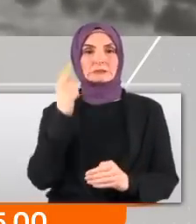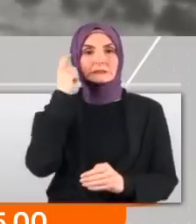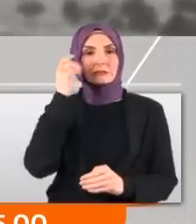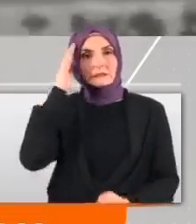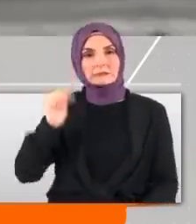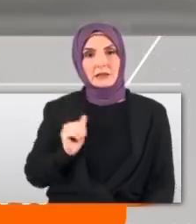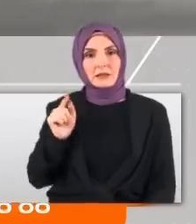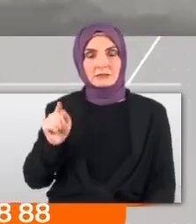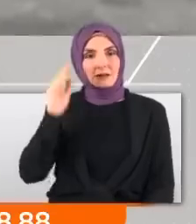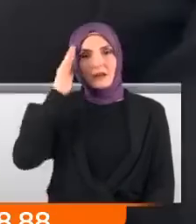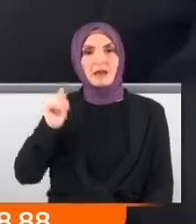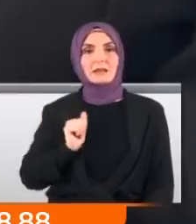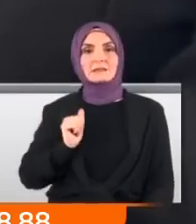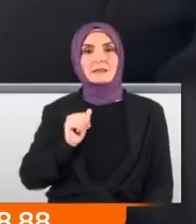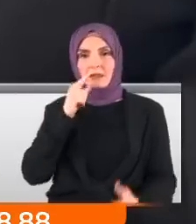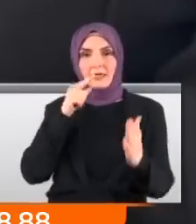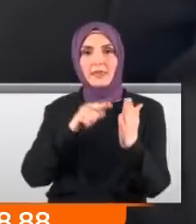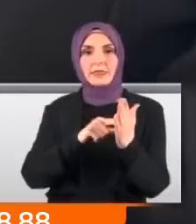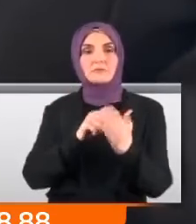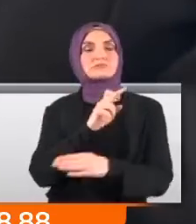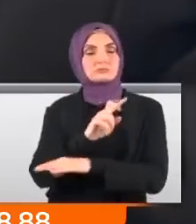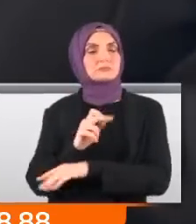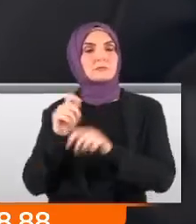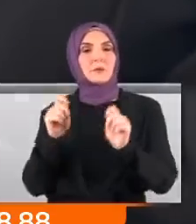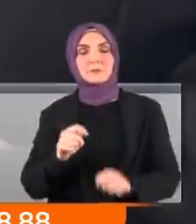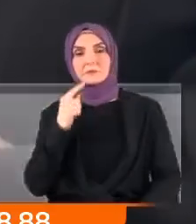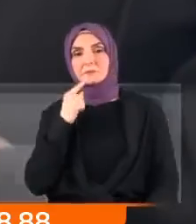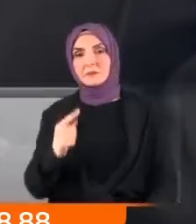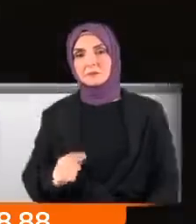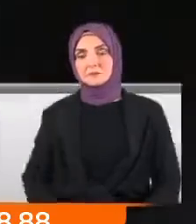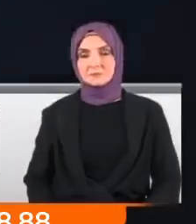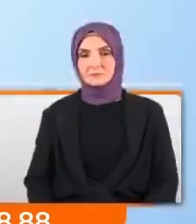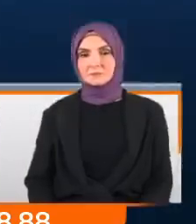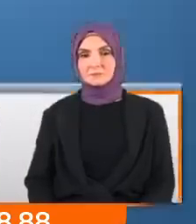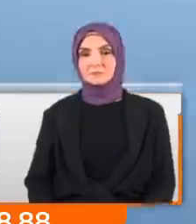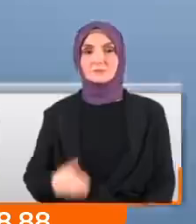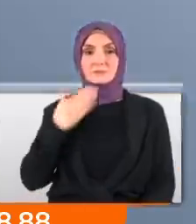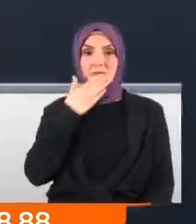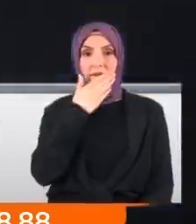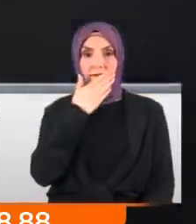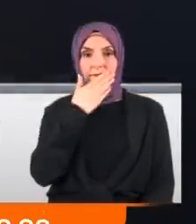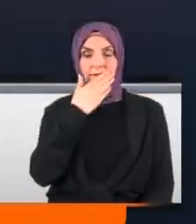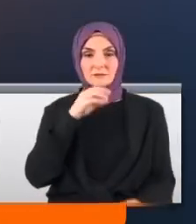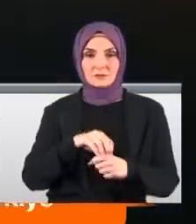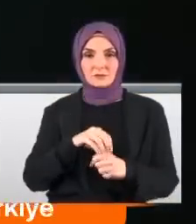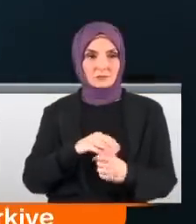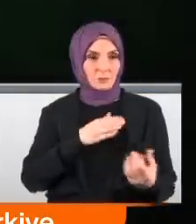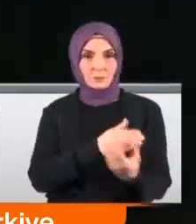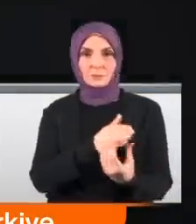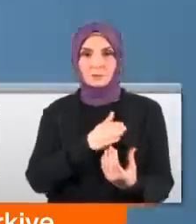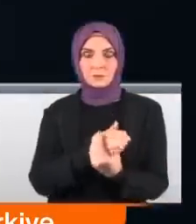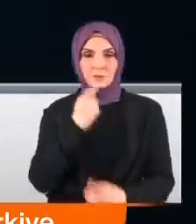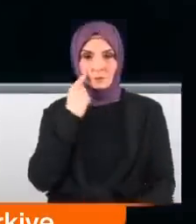askeri hedefi vurduğunu duyurdu. Ramazan baskınlarıyla 3. intifadanın